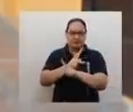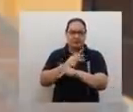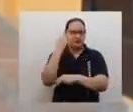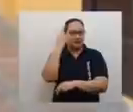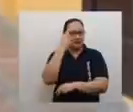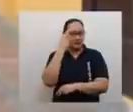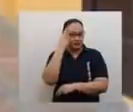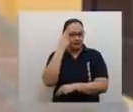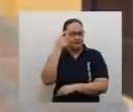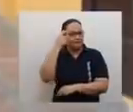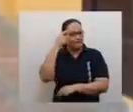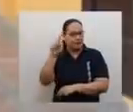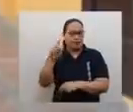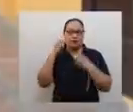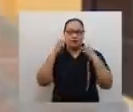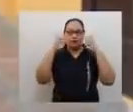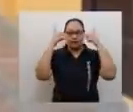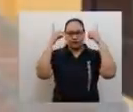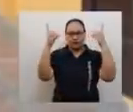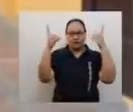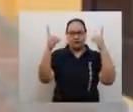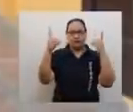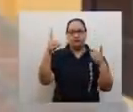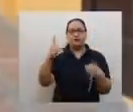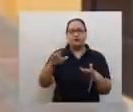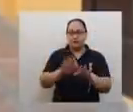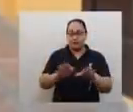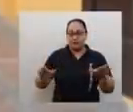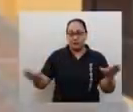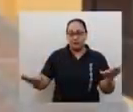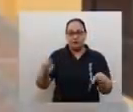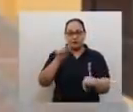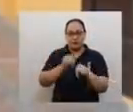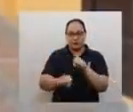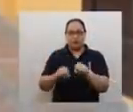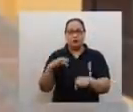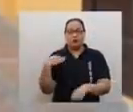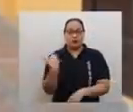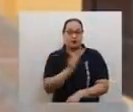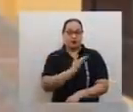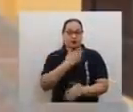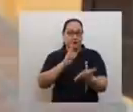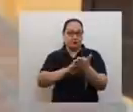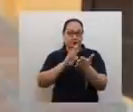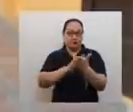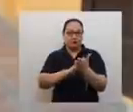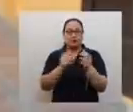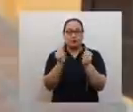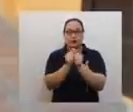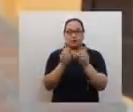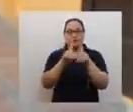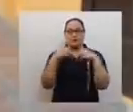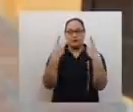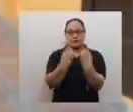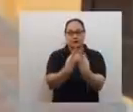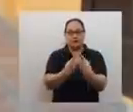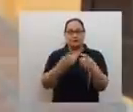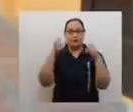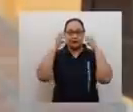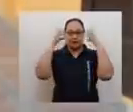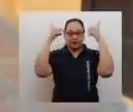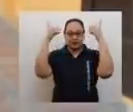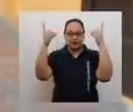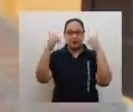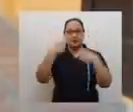sa edukasyon ng mga bata. Kaya ang atin pong paaralan sa tulong ng kagawaran ng edukasyon ay